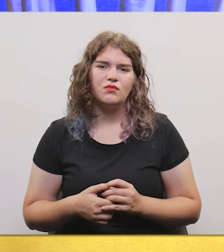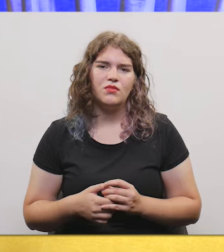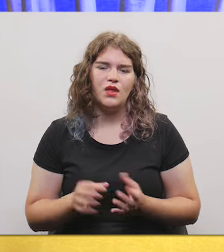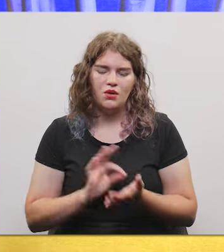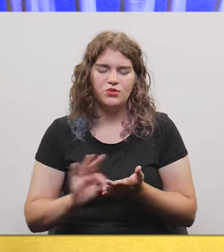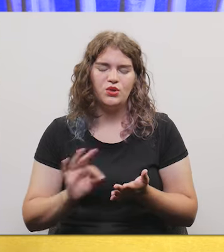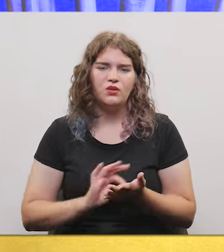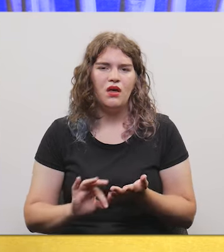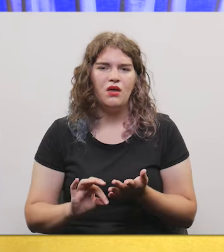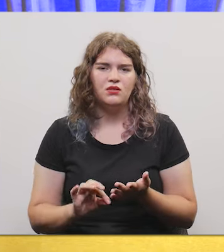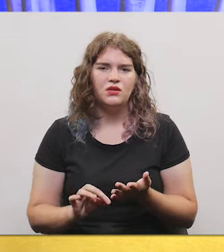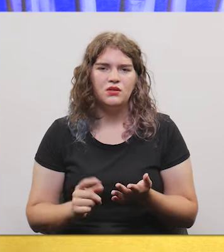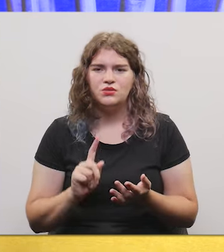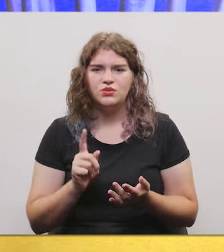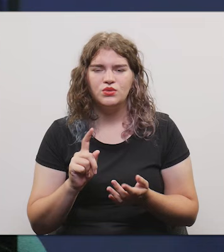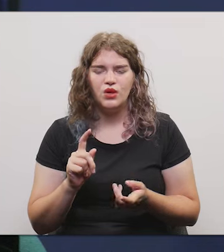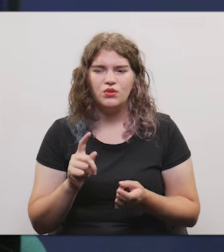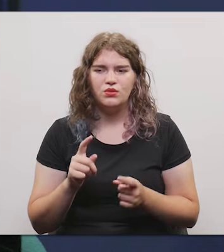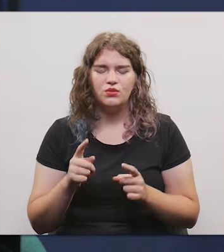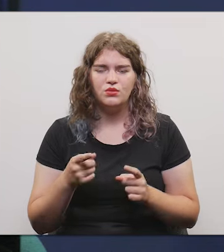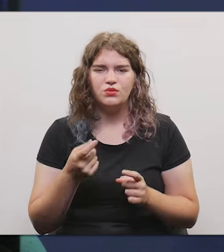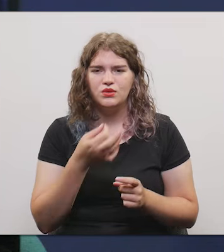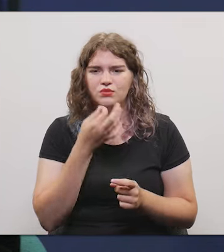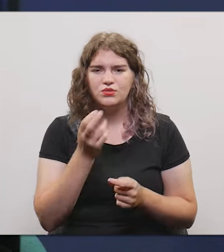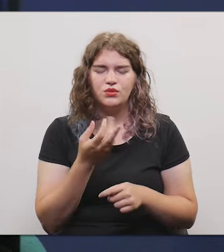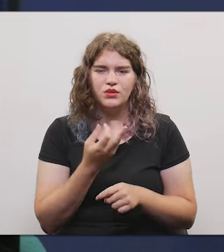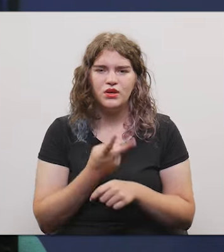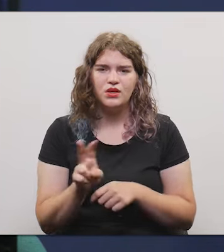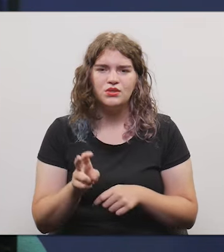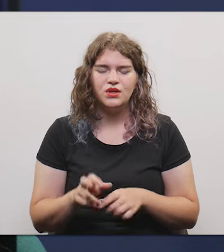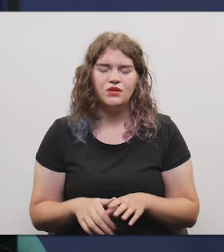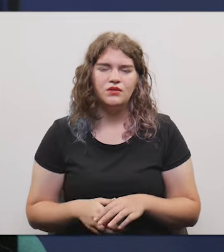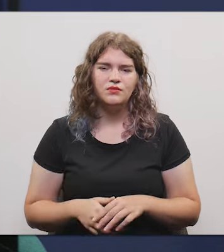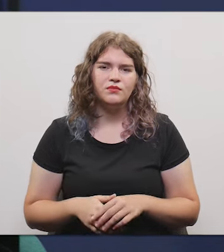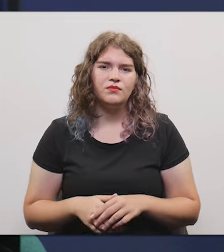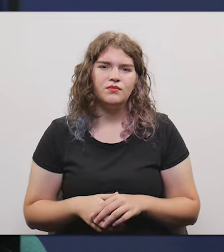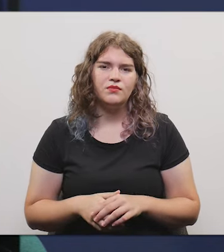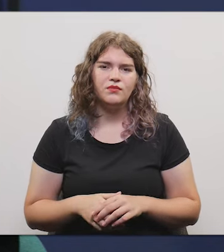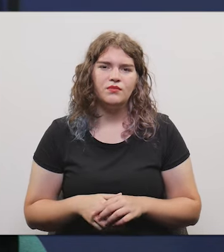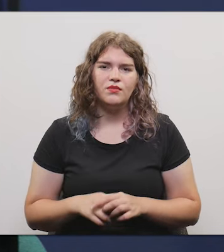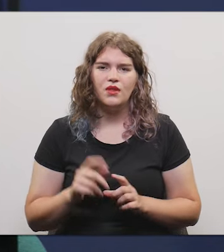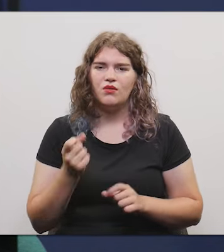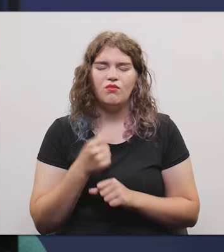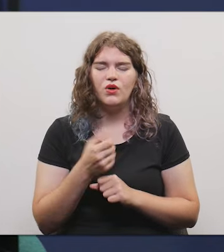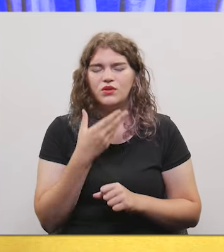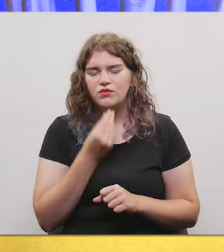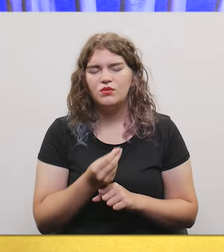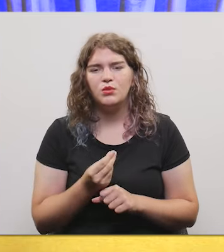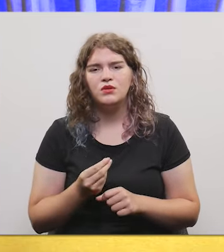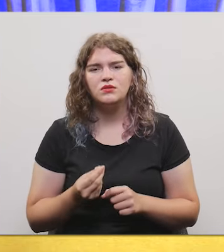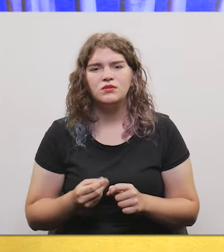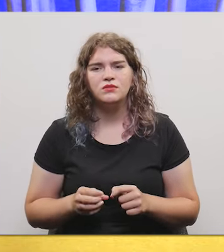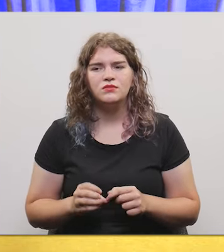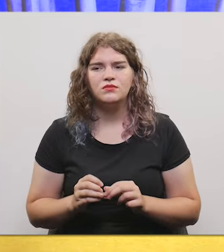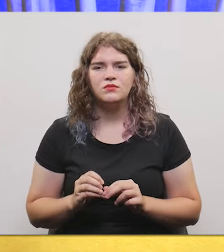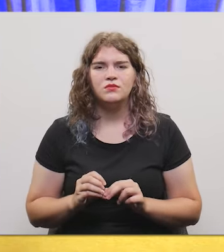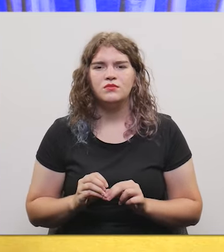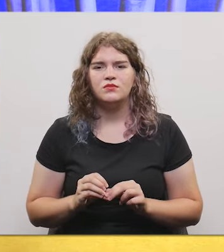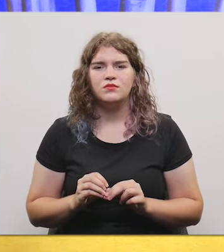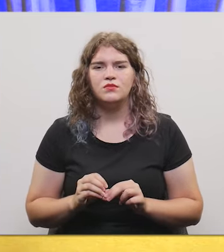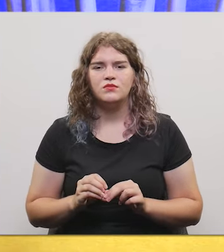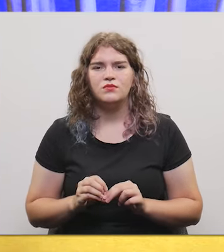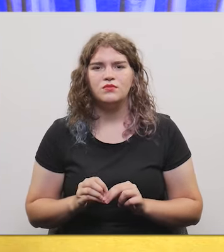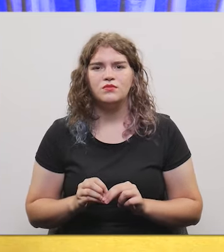Și am notat aici ca să nu mă încurc și să nu greșesc, dar e foarte